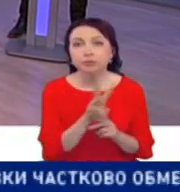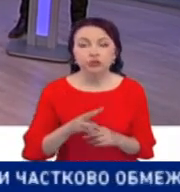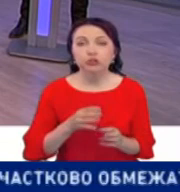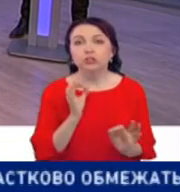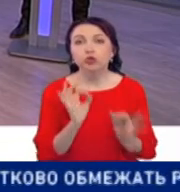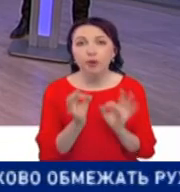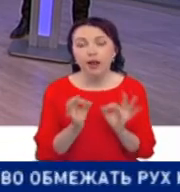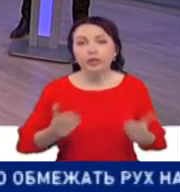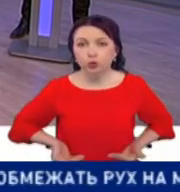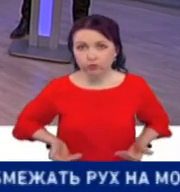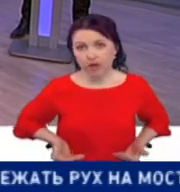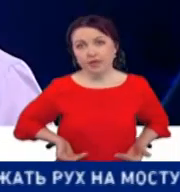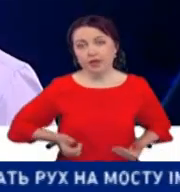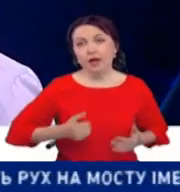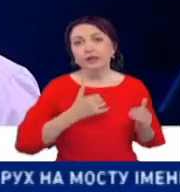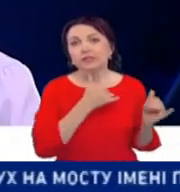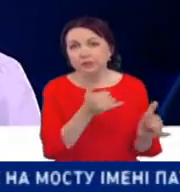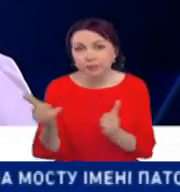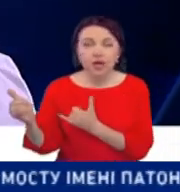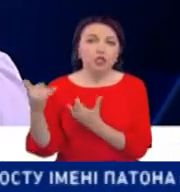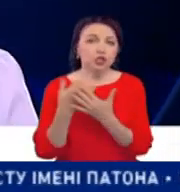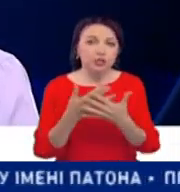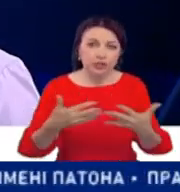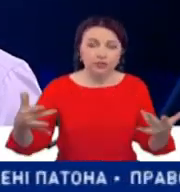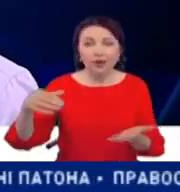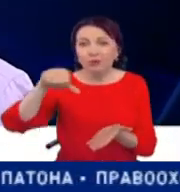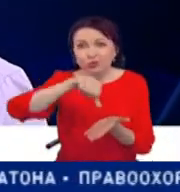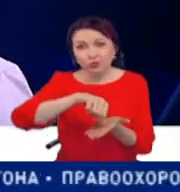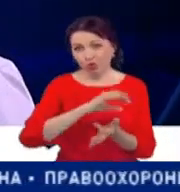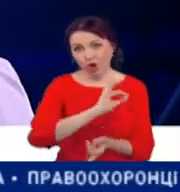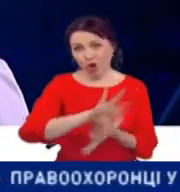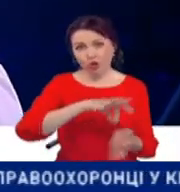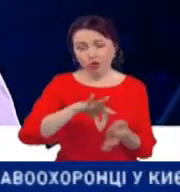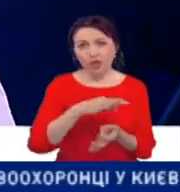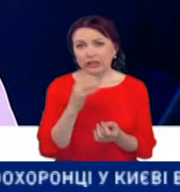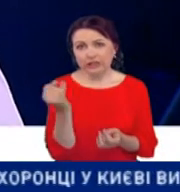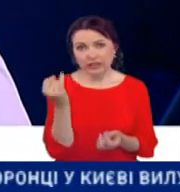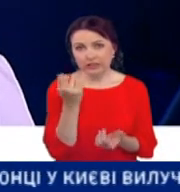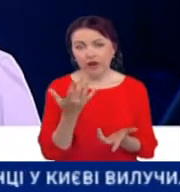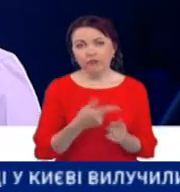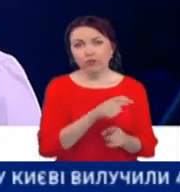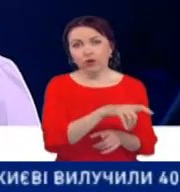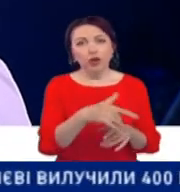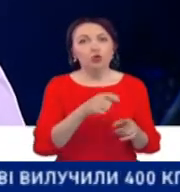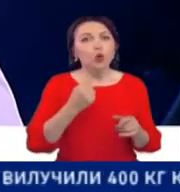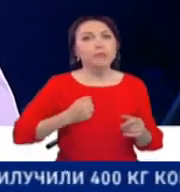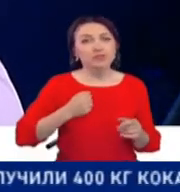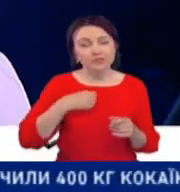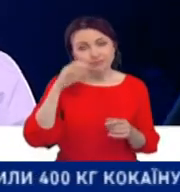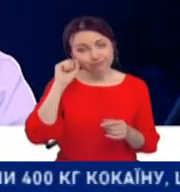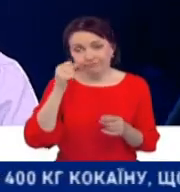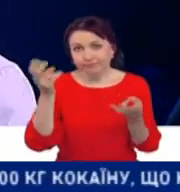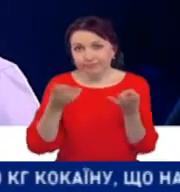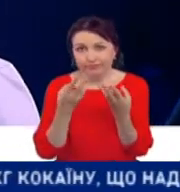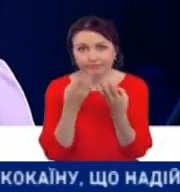там існування, забезпечення і тому інше. Їхня там присутність, вона найменш цікава там бійцям, які... І потрібна навіть. І потрібна.